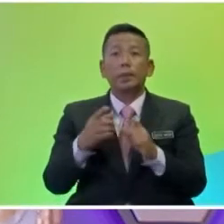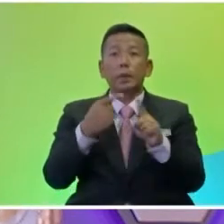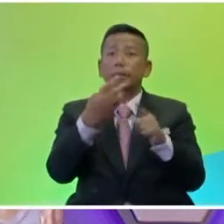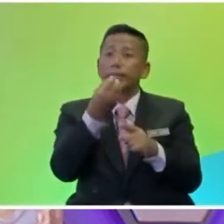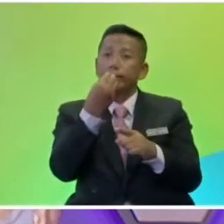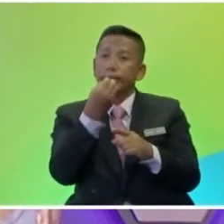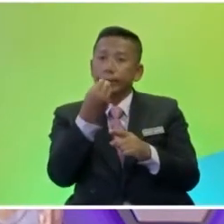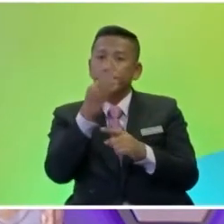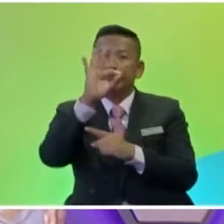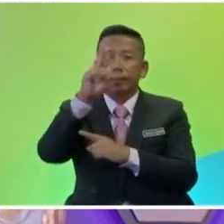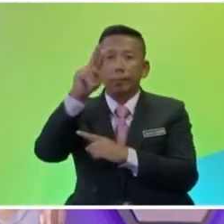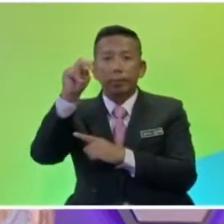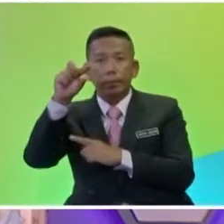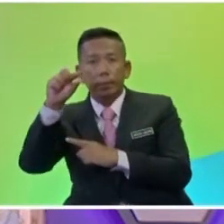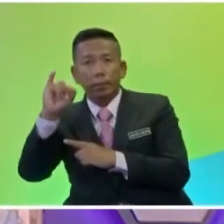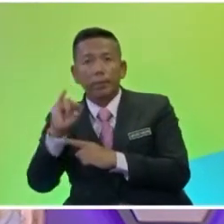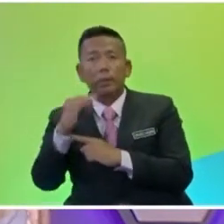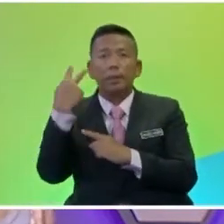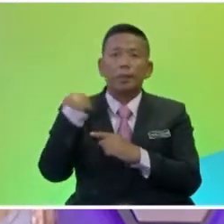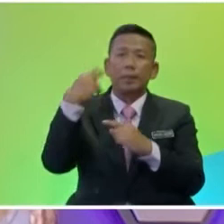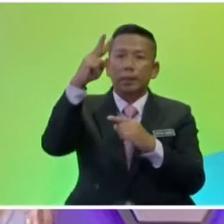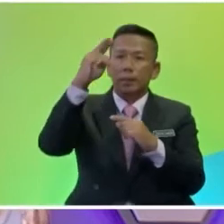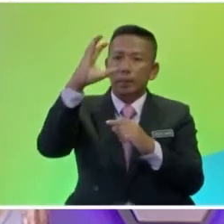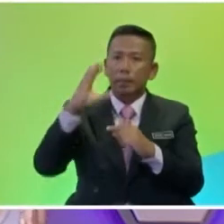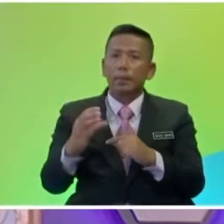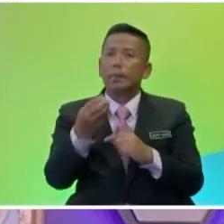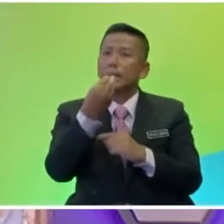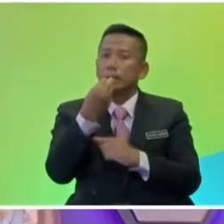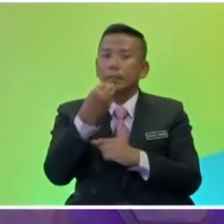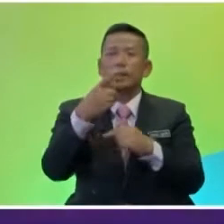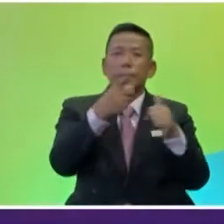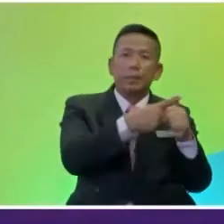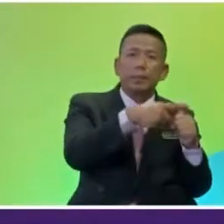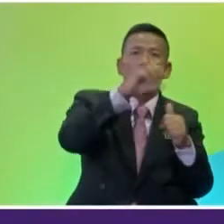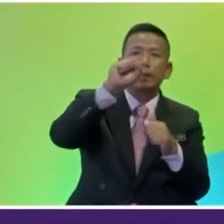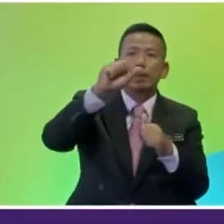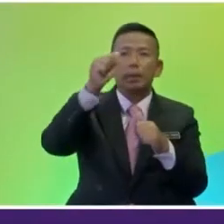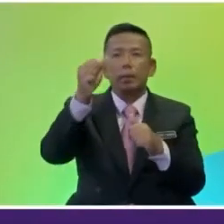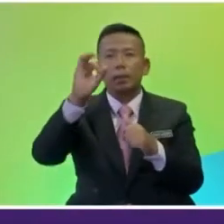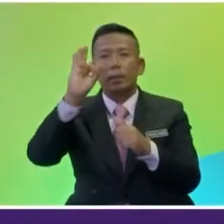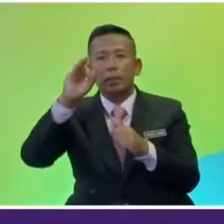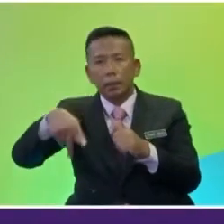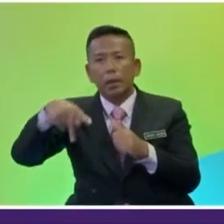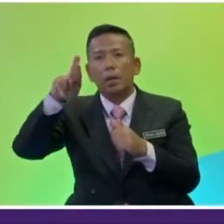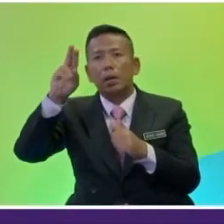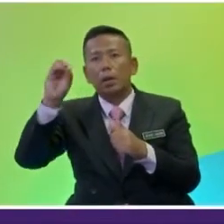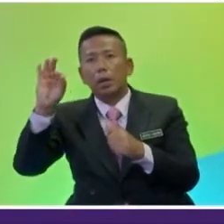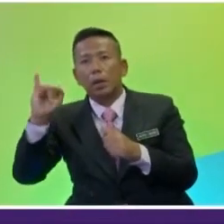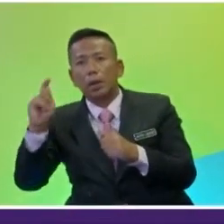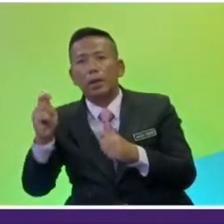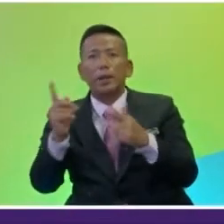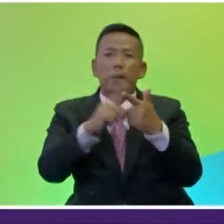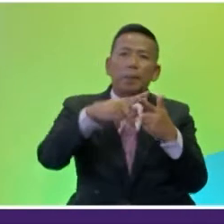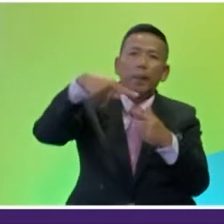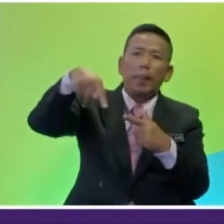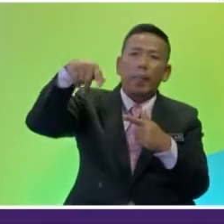makanan fungi Ini dia ada dua cara pemakaman yaitu saprofit dan parasit itu